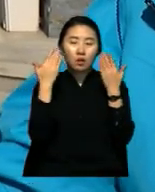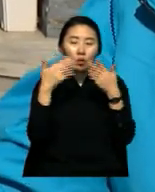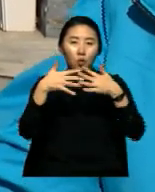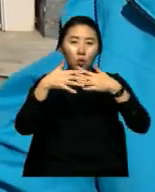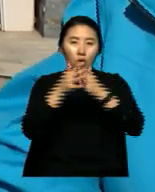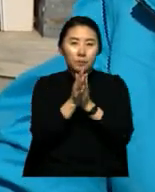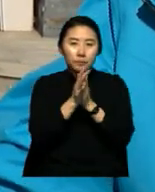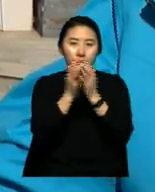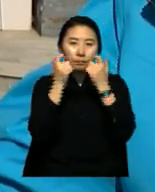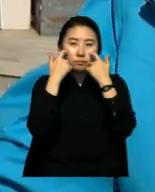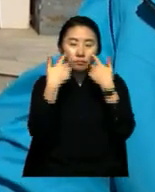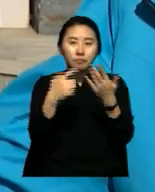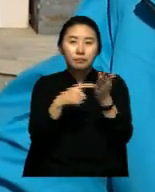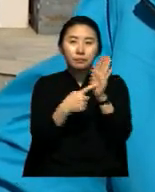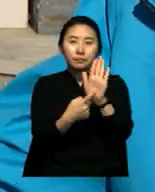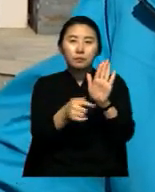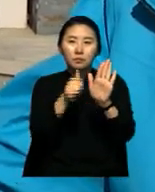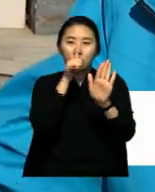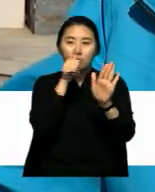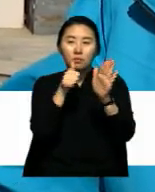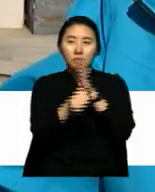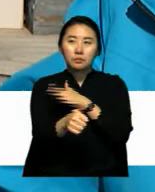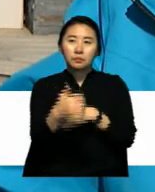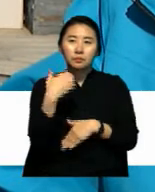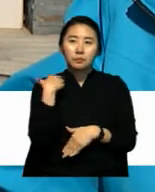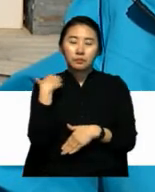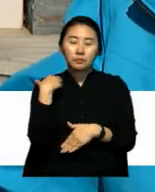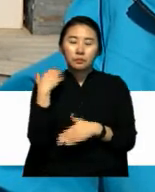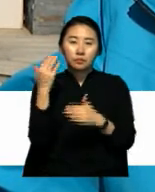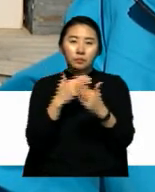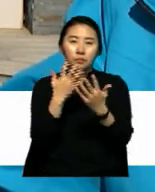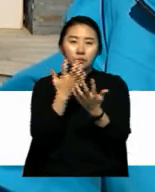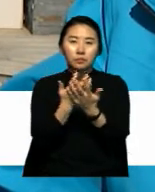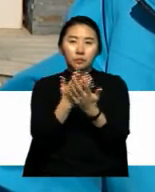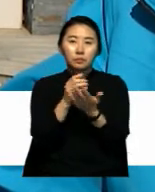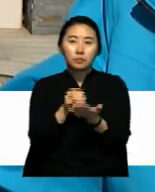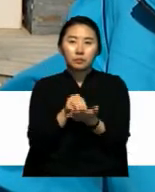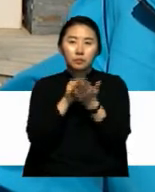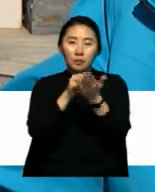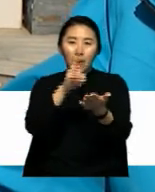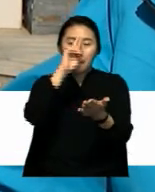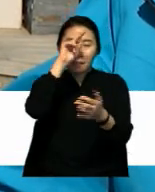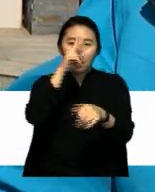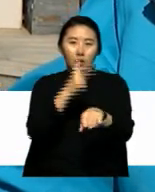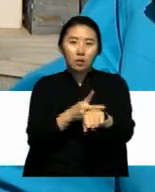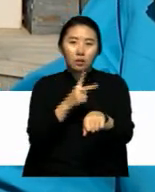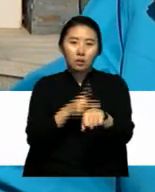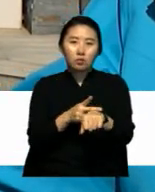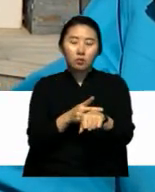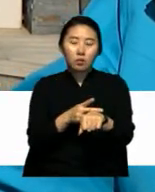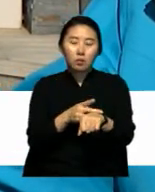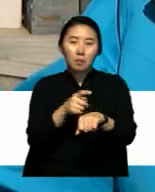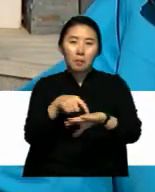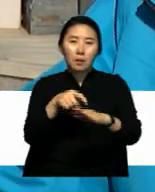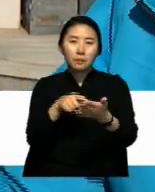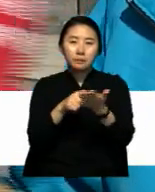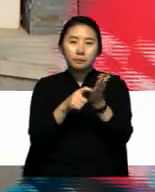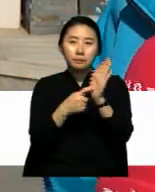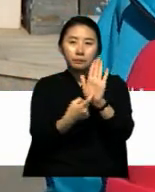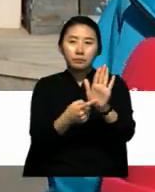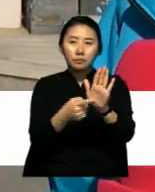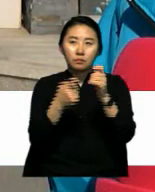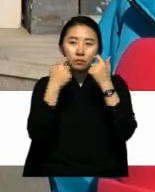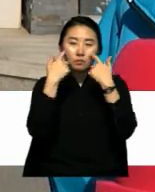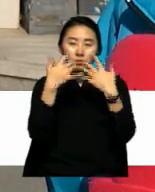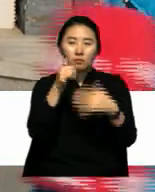입장을 분명히 했고, 네. 그 대표 자격으로 공모를 신청한 박모 교수도 철회 의사를 분명히 했다고 합니다. 그런데 아,